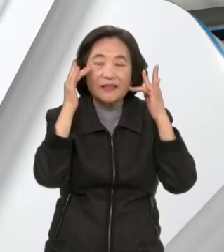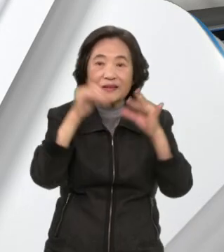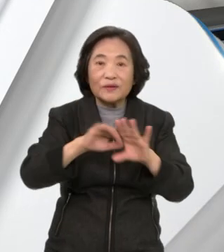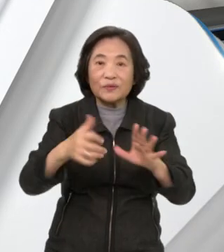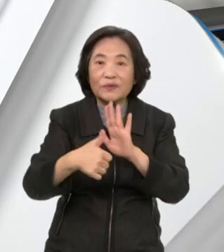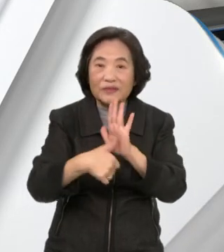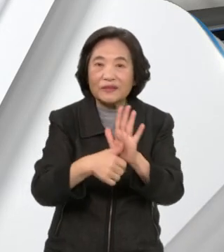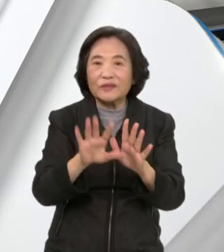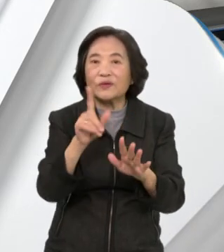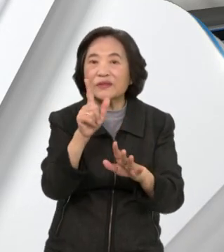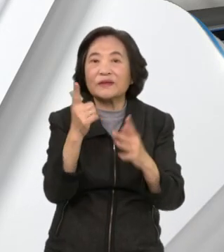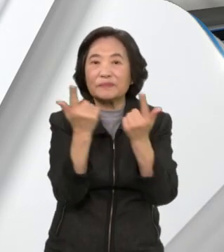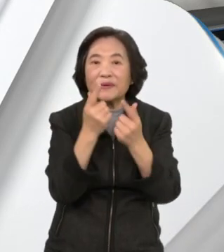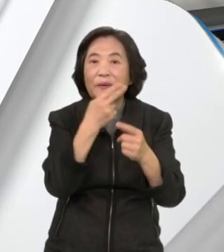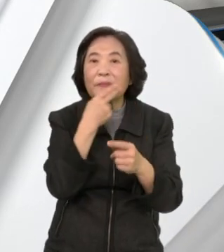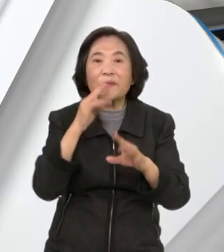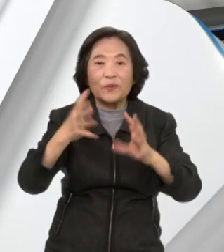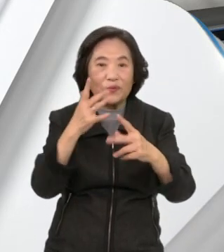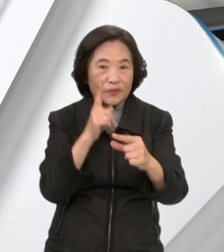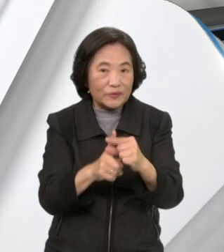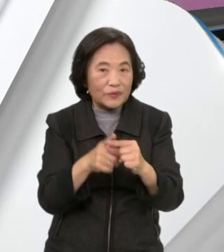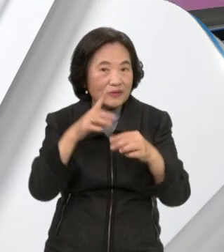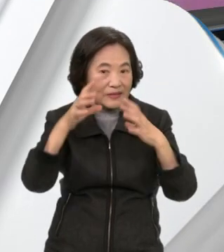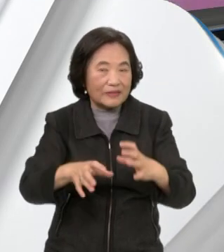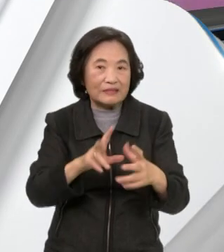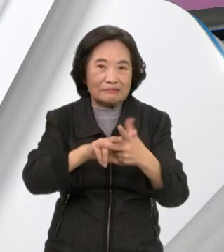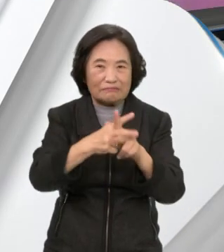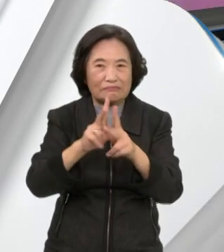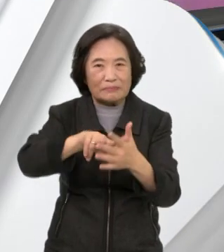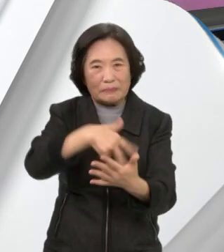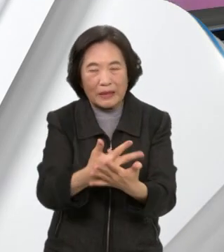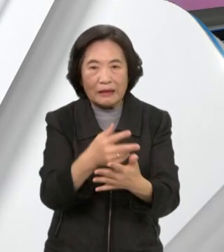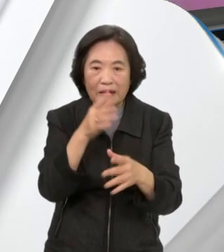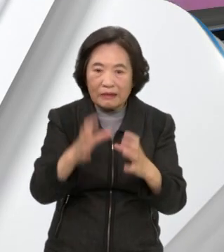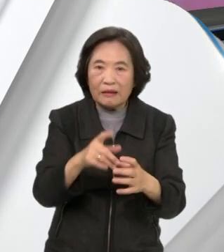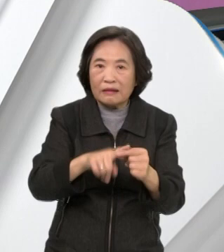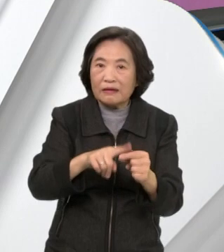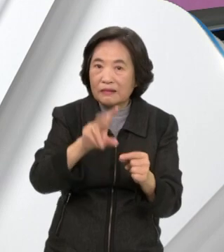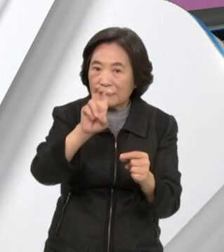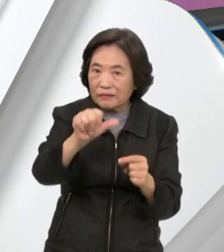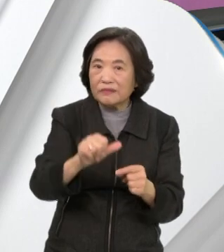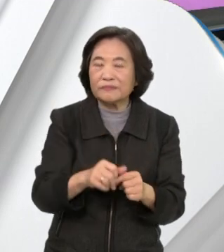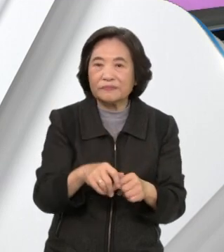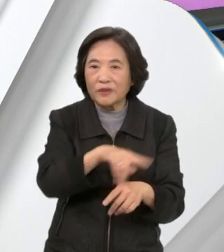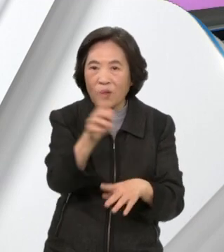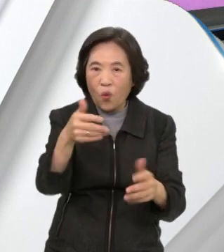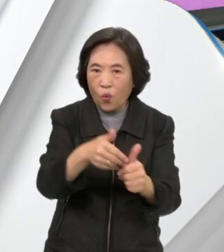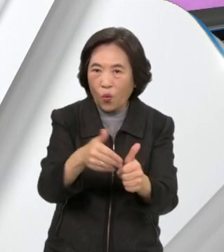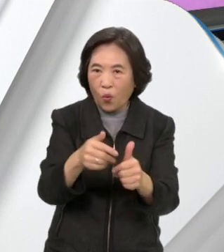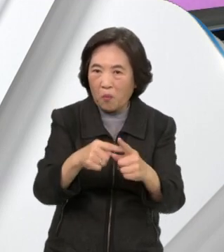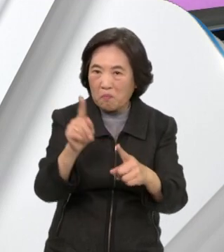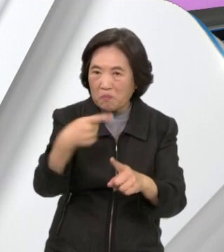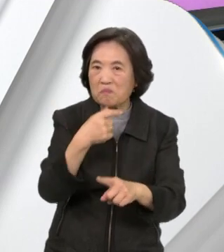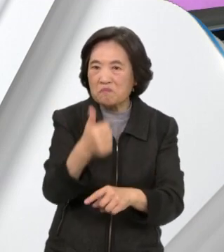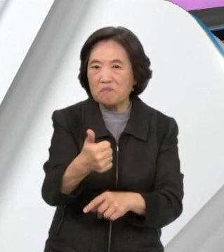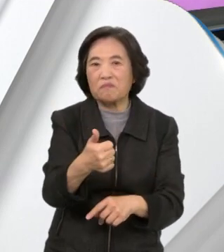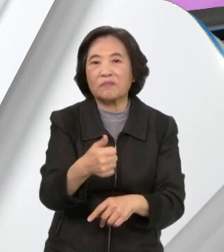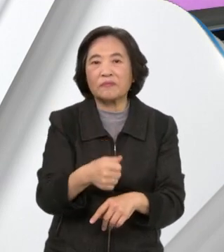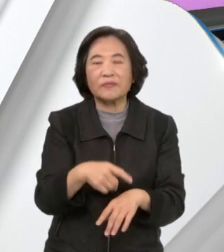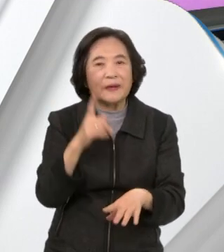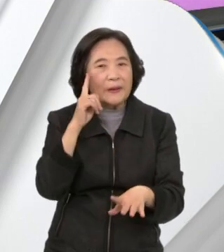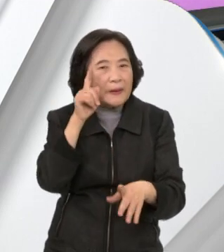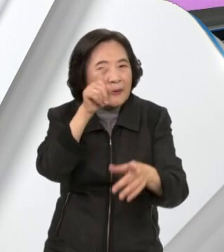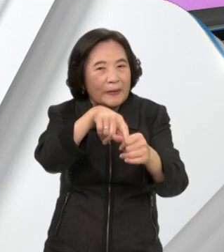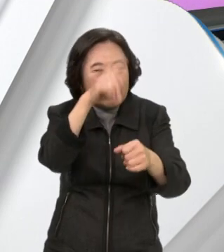南投县月上乡本麦国中新的国立初就25年研究嘞，也培养了众多优秀的人